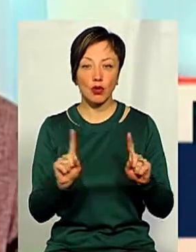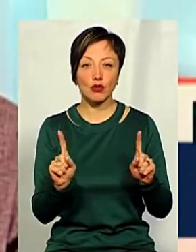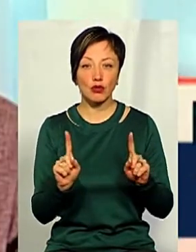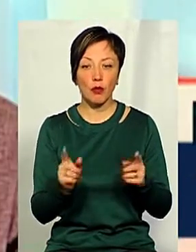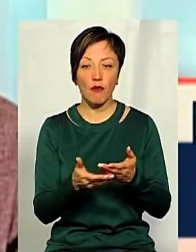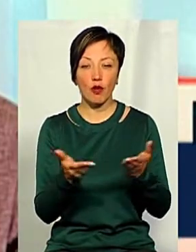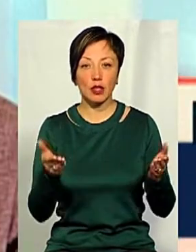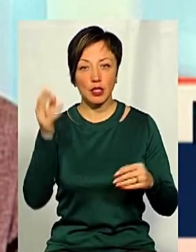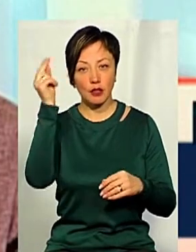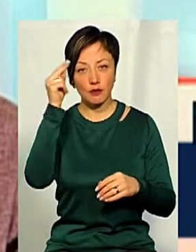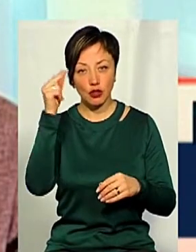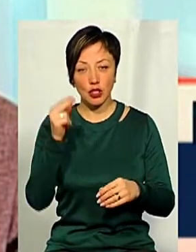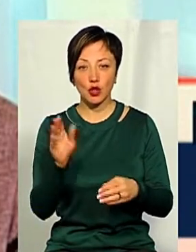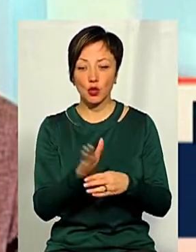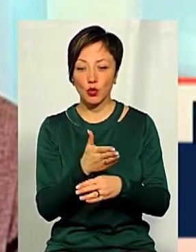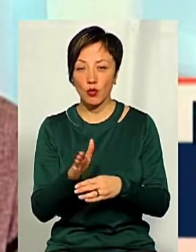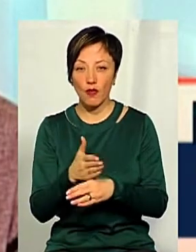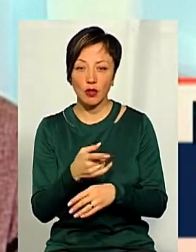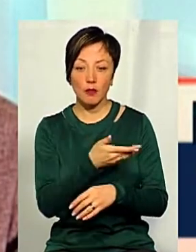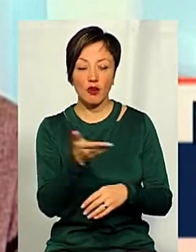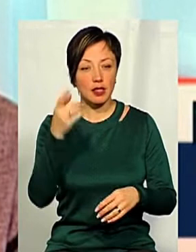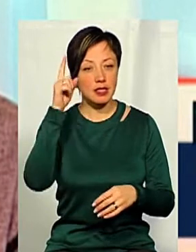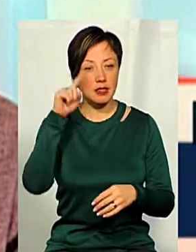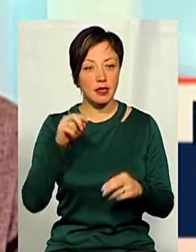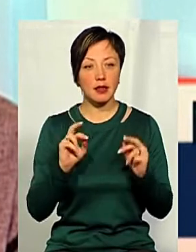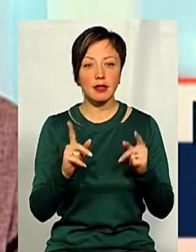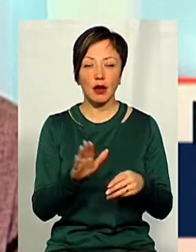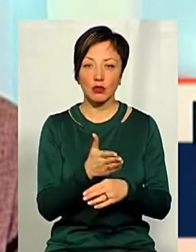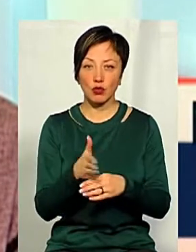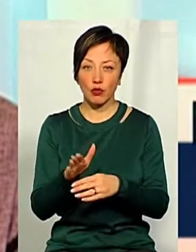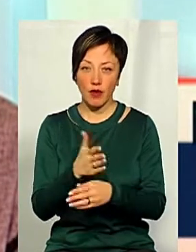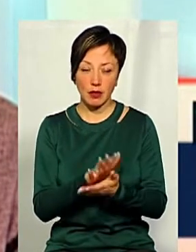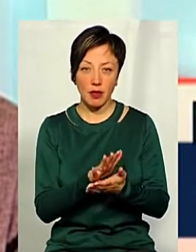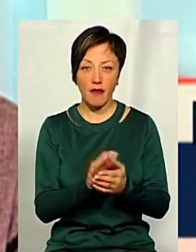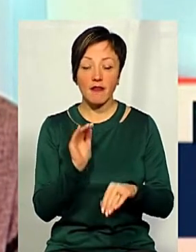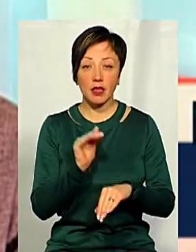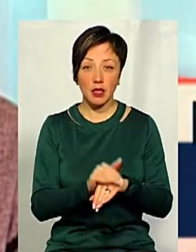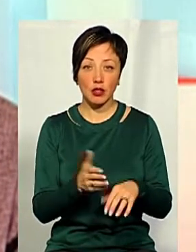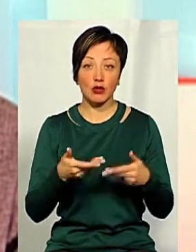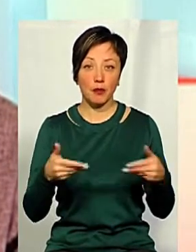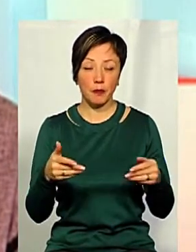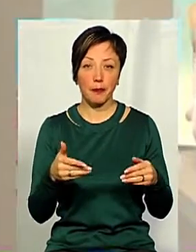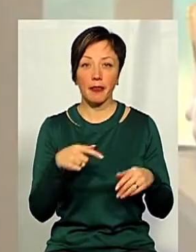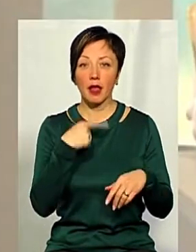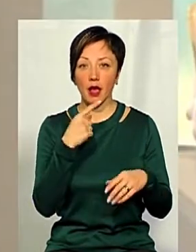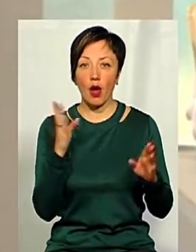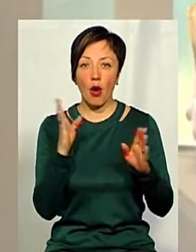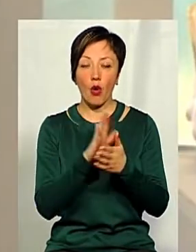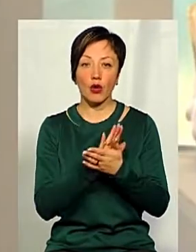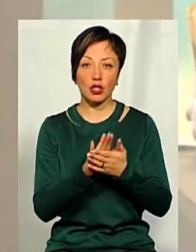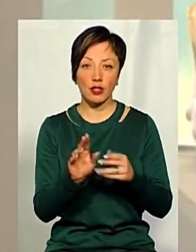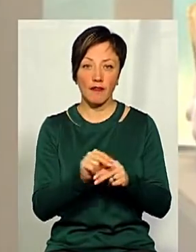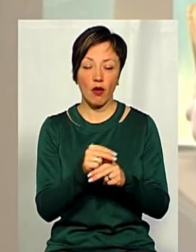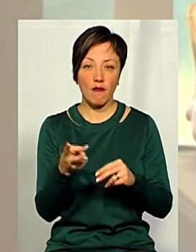вони навчились сортувати, для того, щоб вони знали, як сортувати. Тобто, фактично, ми говоримо... Таке екологічне виховання. Так. Тому